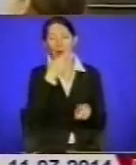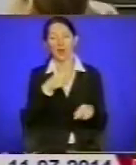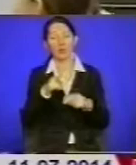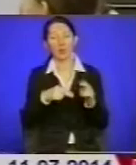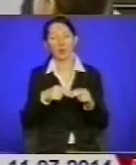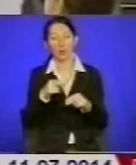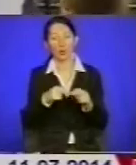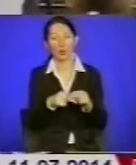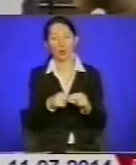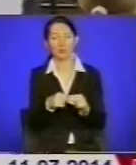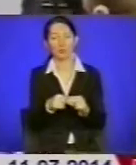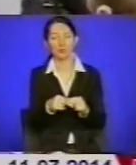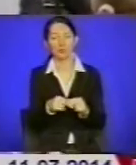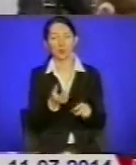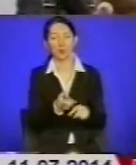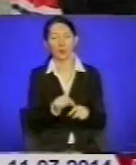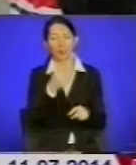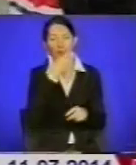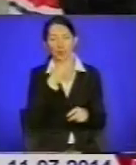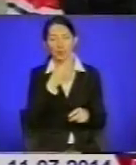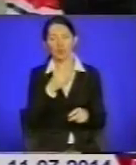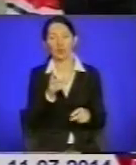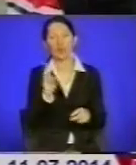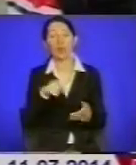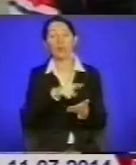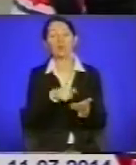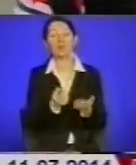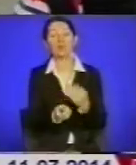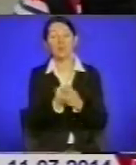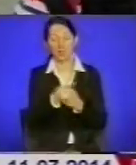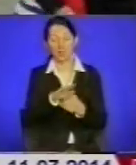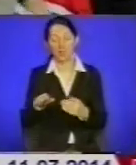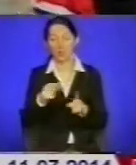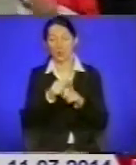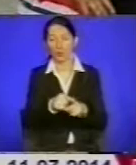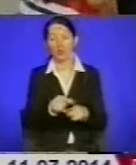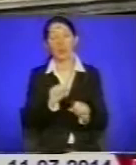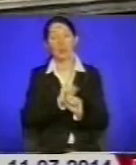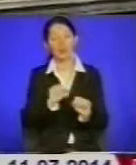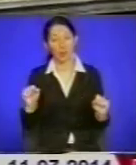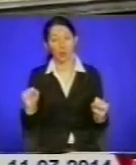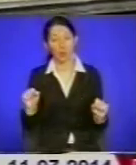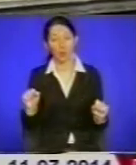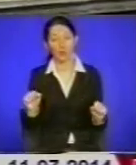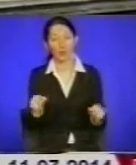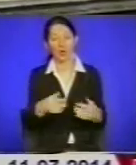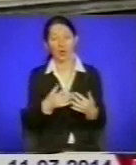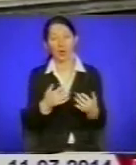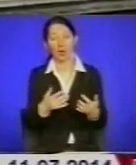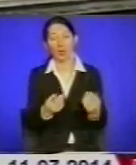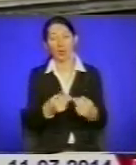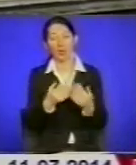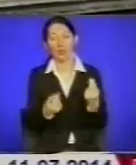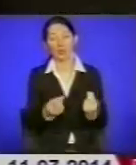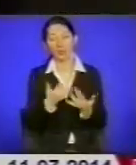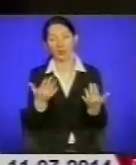постройка. Дуже гарна. На питання, ви звідки, діти зазвичкою відповідають – Севастополя. Примхи долі вони сприймають як